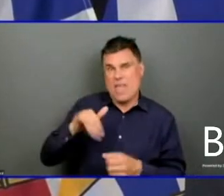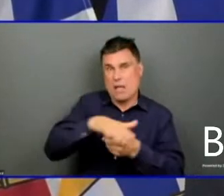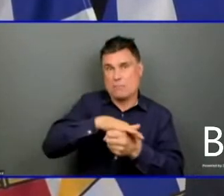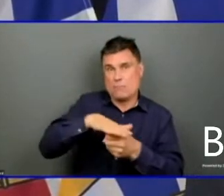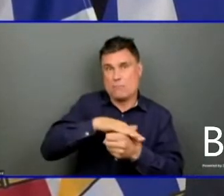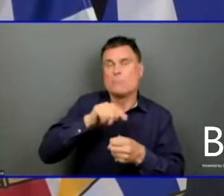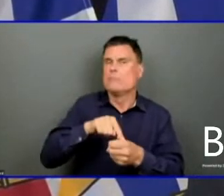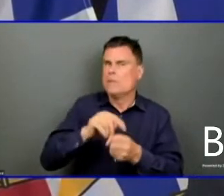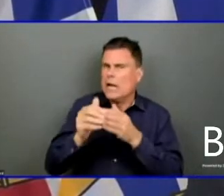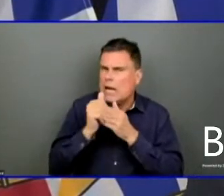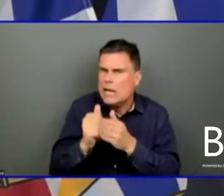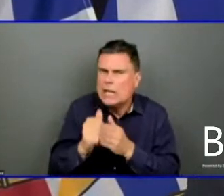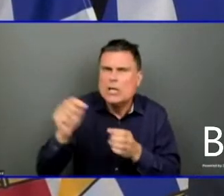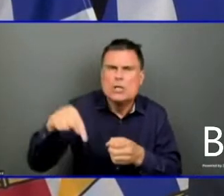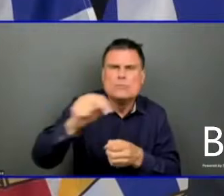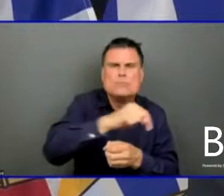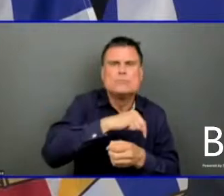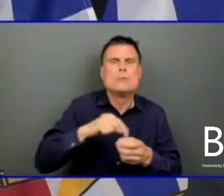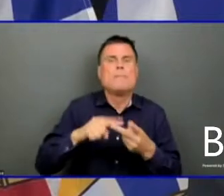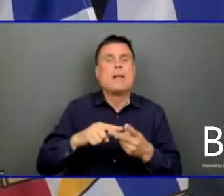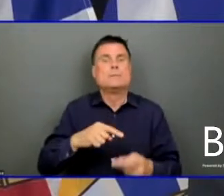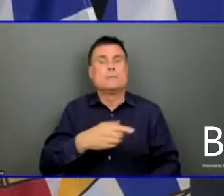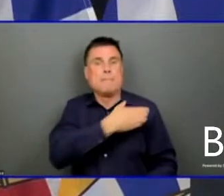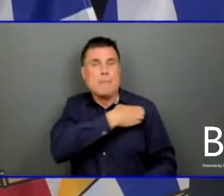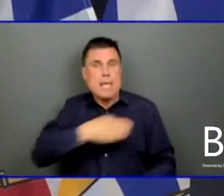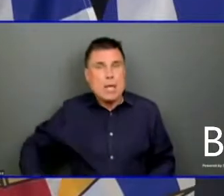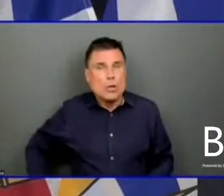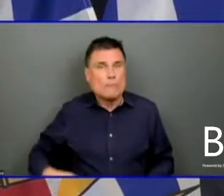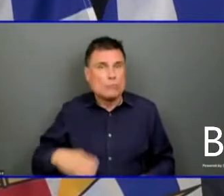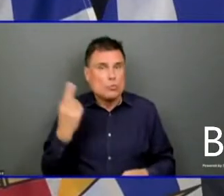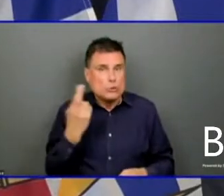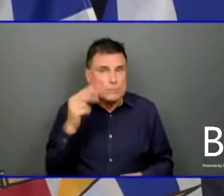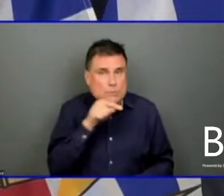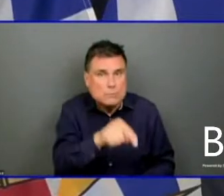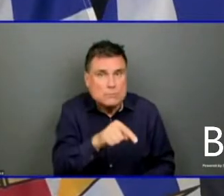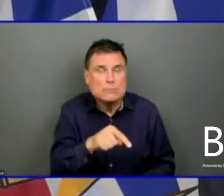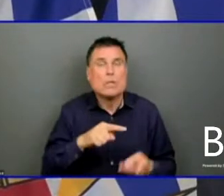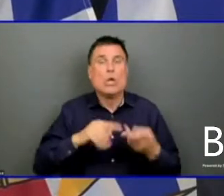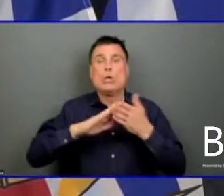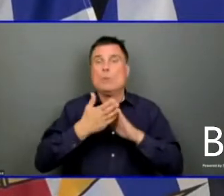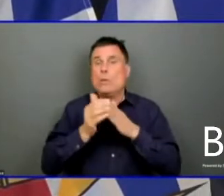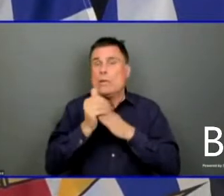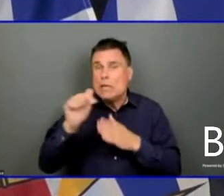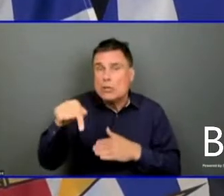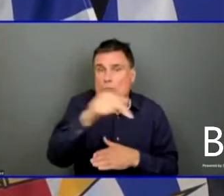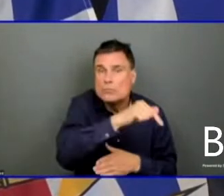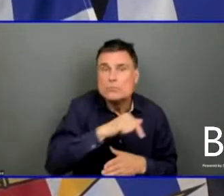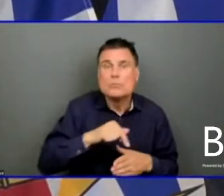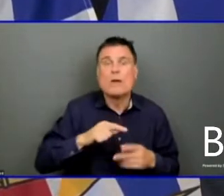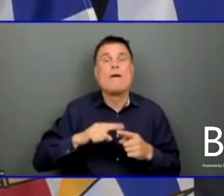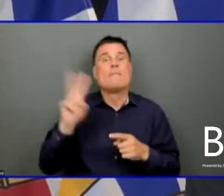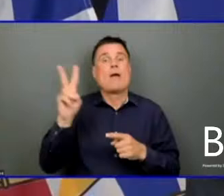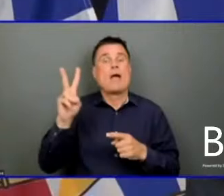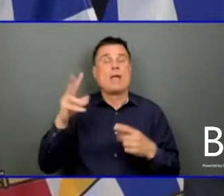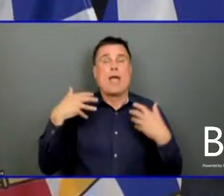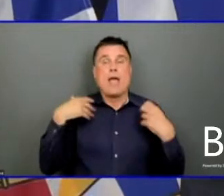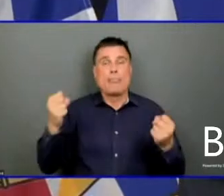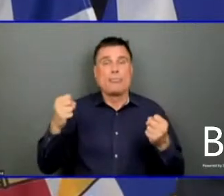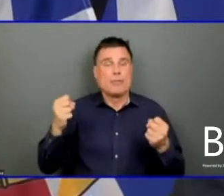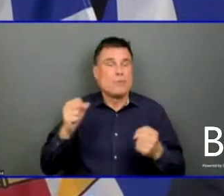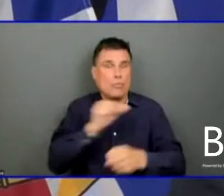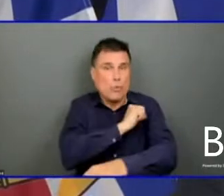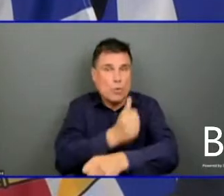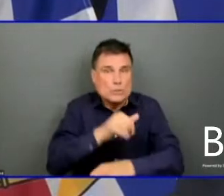治正确嘛。他也感谢省议员在 Richmond 的省议员帮助延安卫生局一